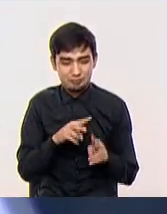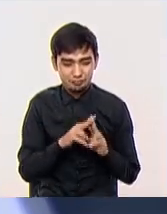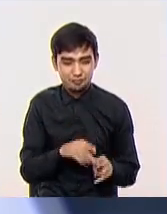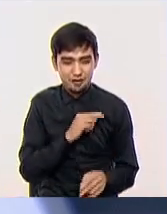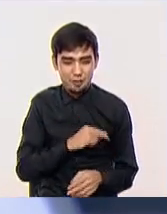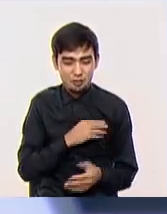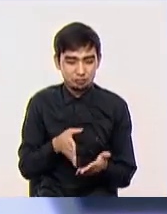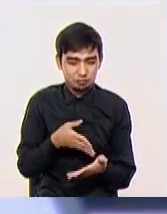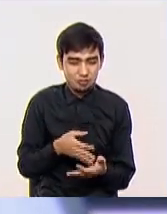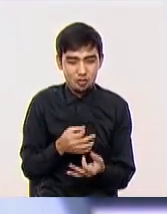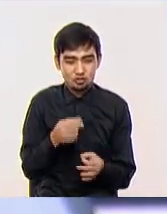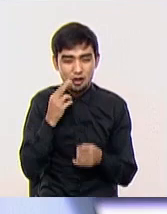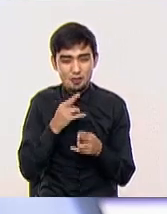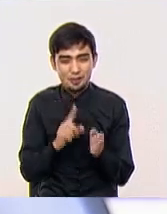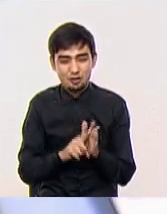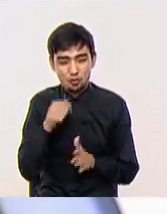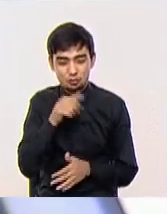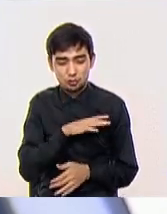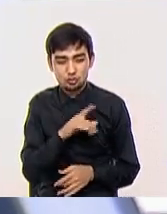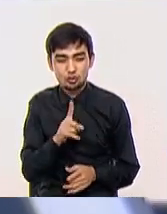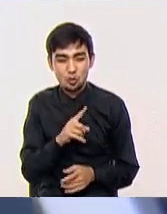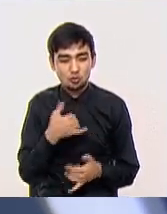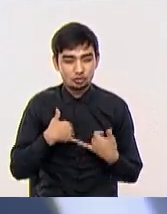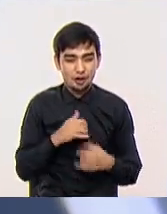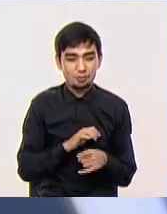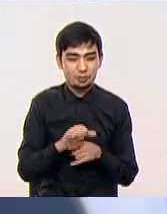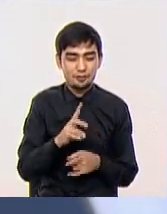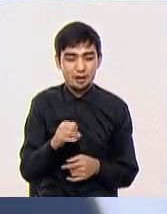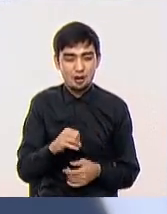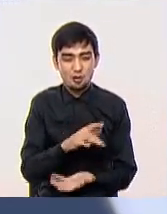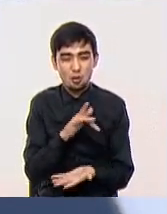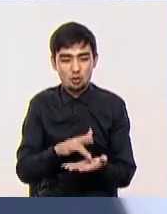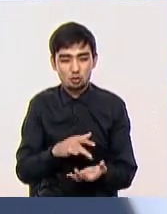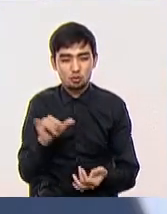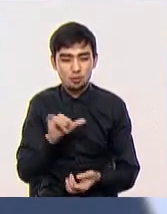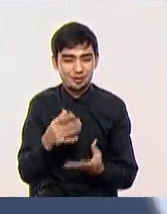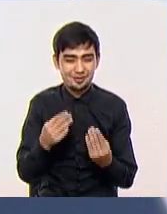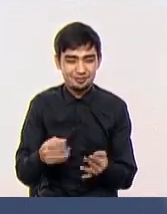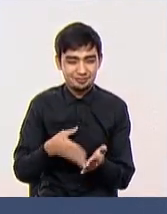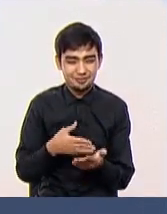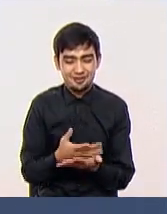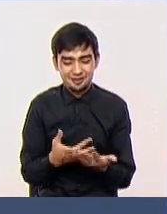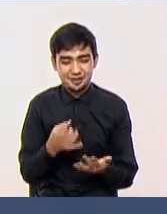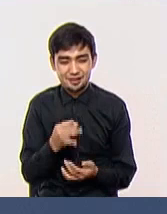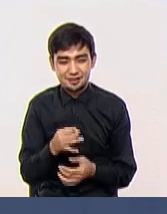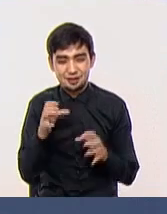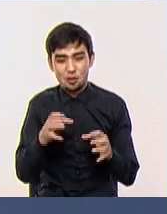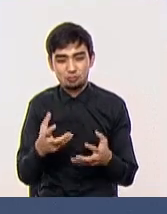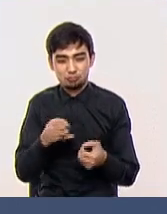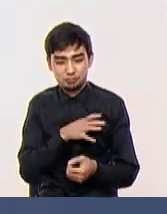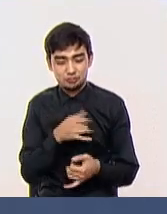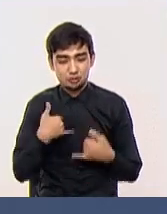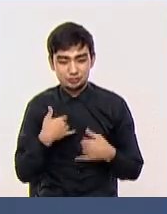начала учебного года поступают жалобы о том что учителей отправляют на городские субботники по данным ведомства с принятием закона о статусе